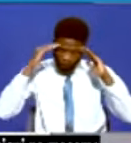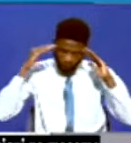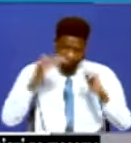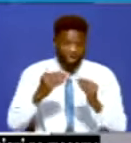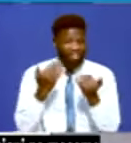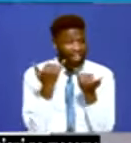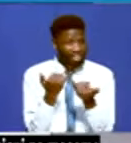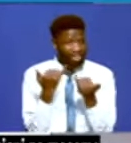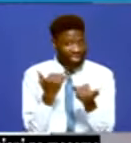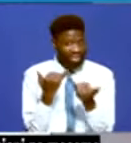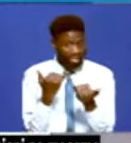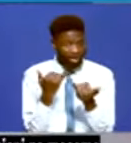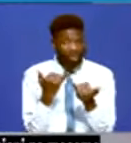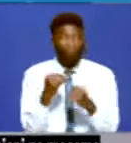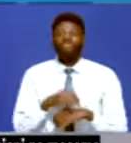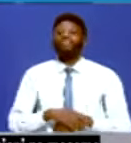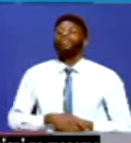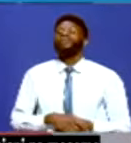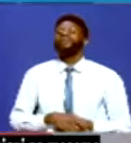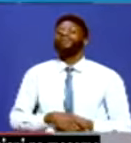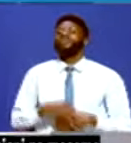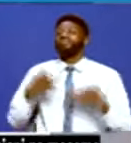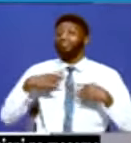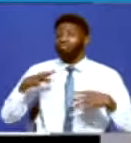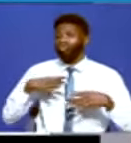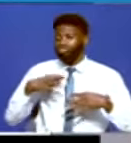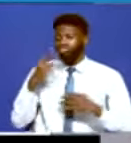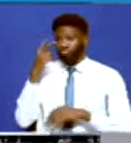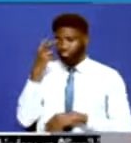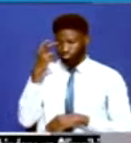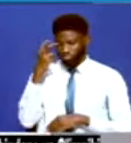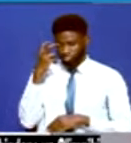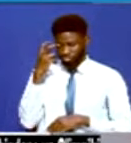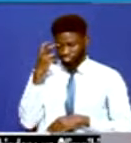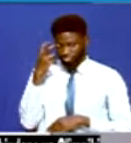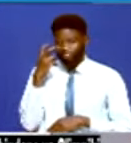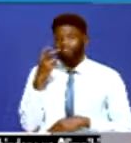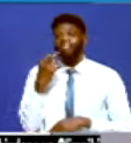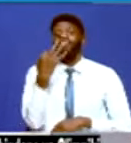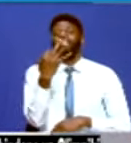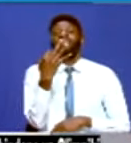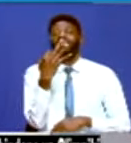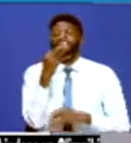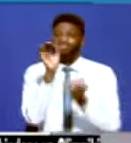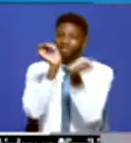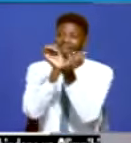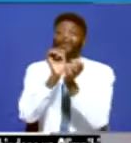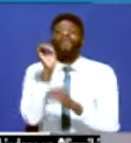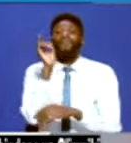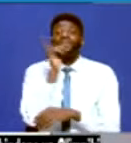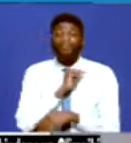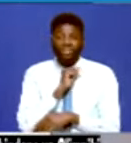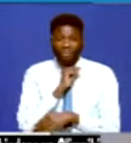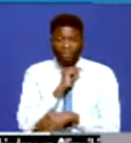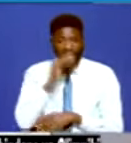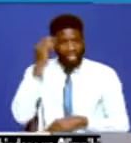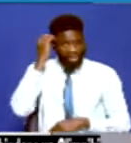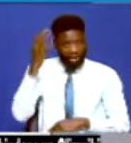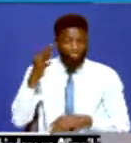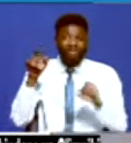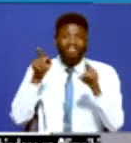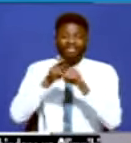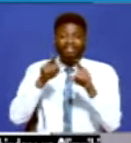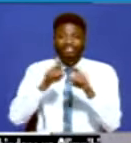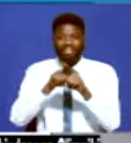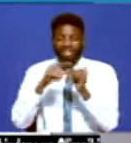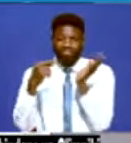washukiwa hapa. Maafisa upelelezi wamewakamata washukiwa watatu huko Juja, kaunti ya Kiambu, na kunasa zaidi ya kadi 100